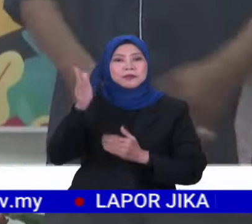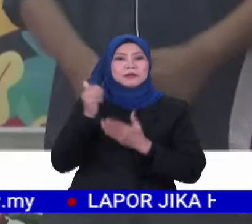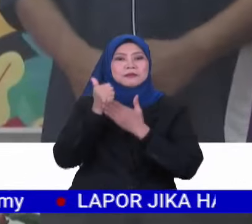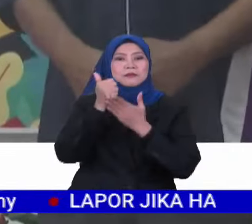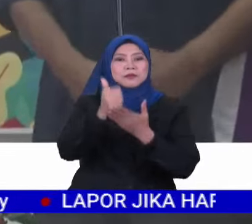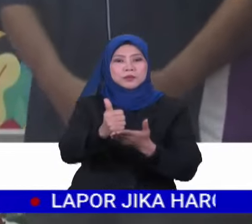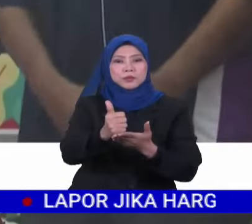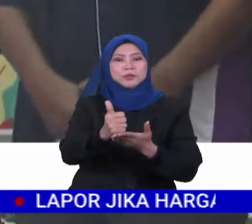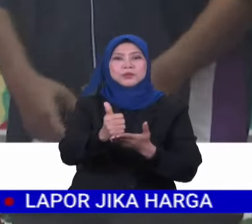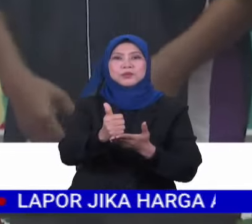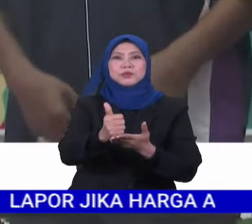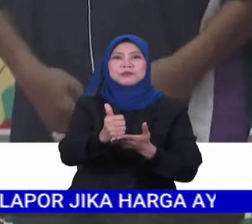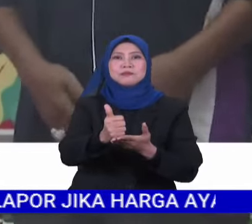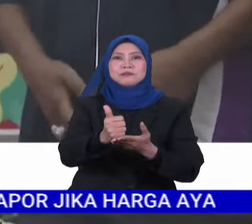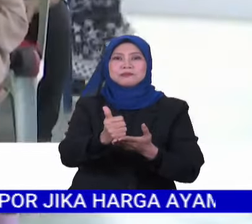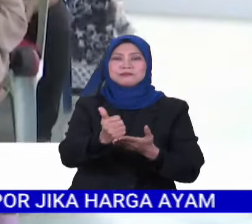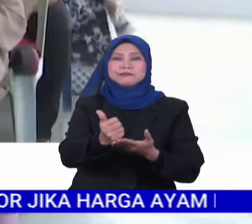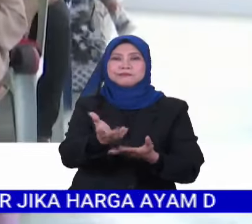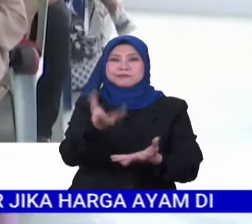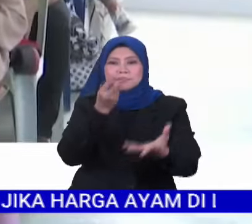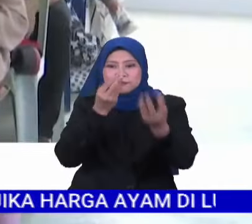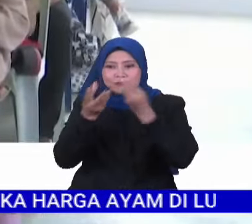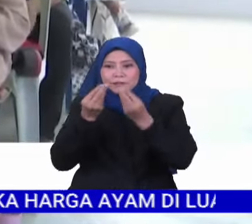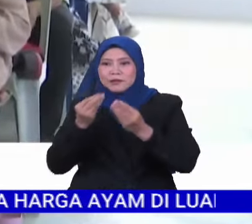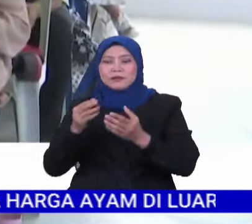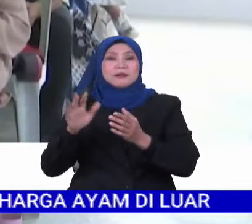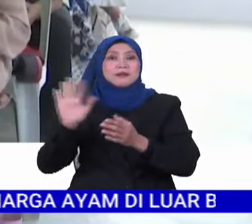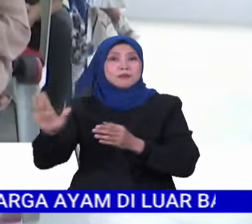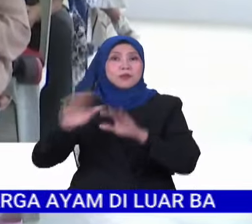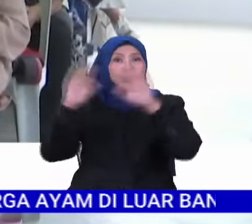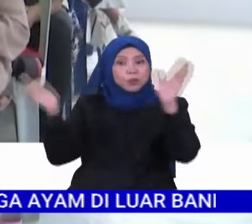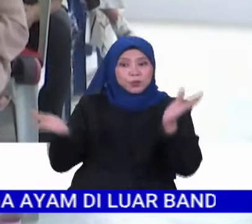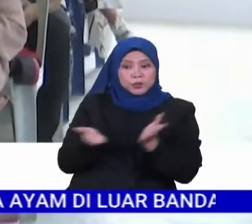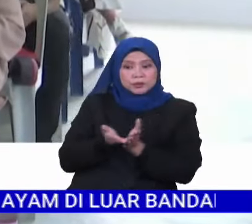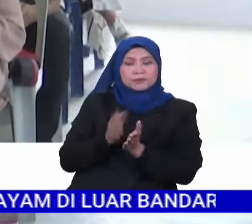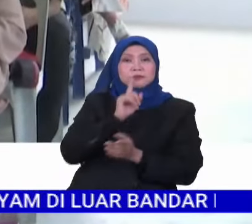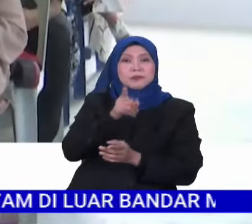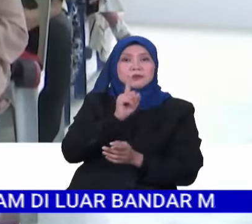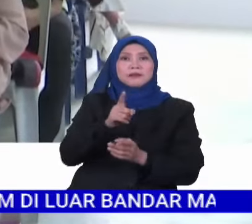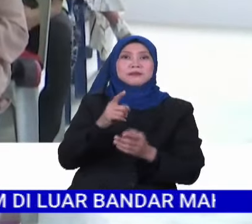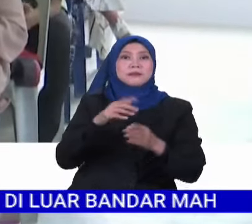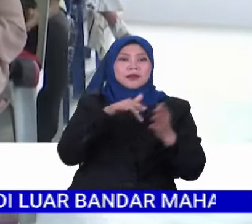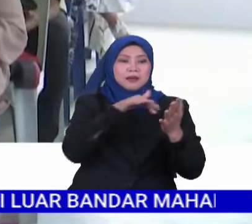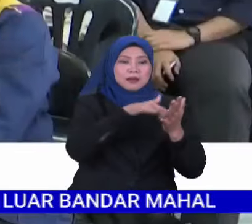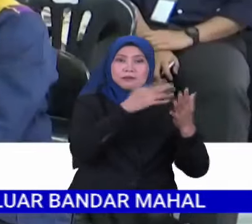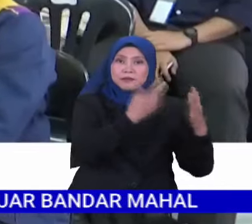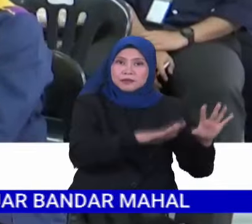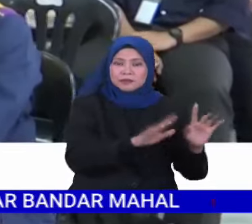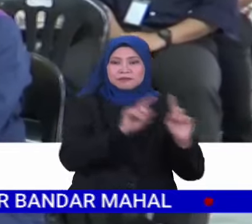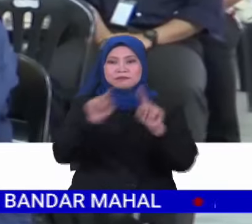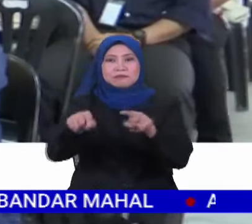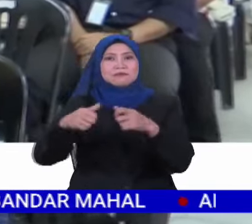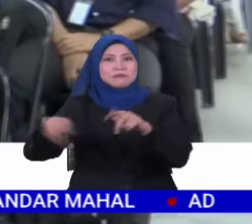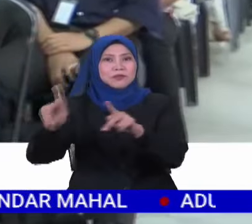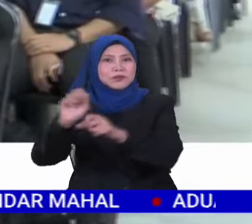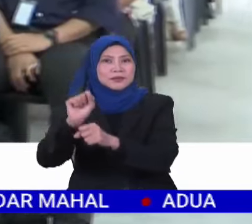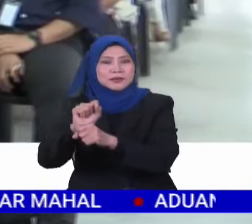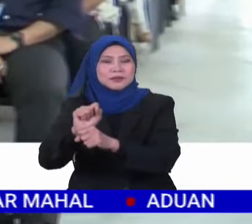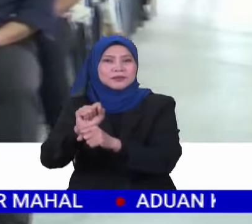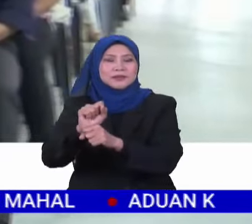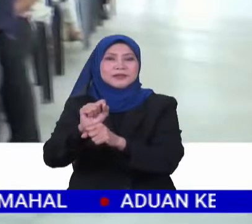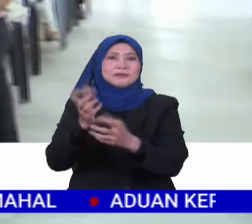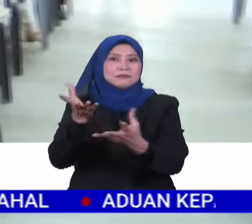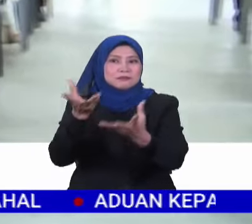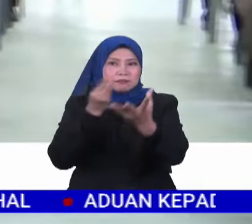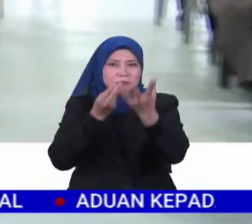membantu memberi sepedahan kepada Plaza berkenaan dengan dunia sebenarnya mereka akhirnya mereka telah menambahkan kajian dan pendederan